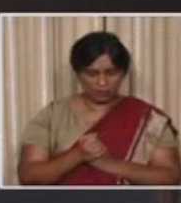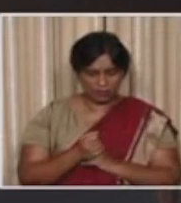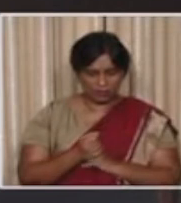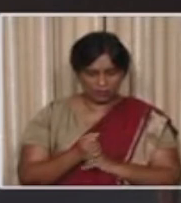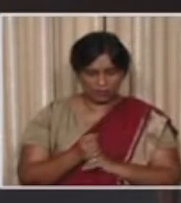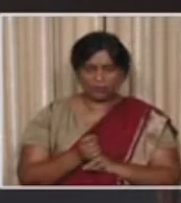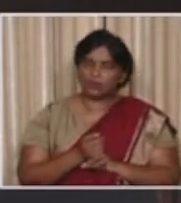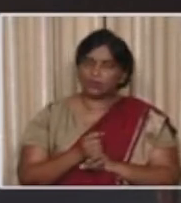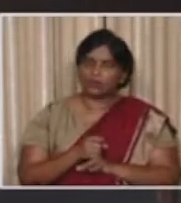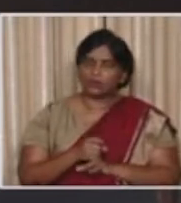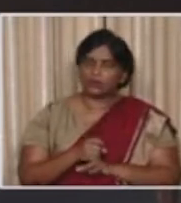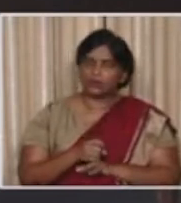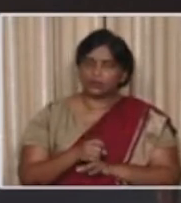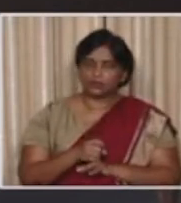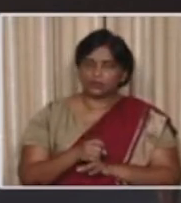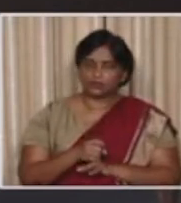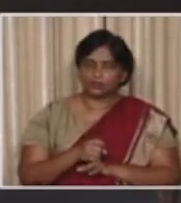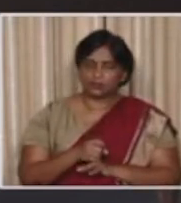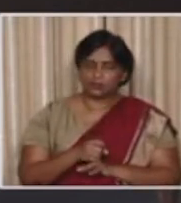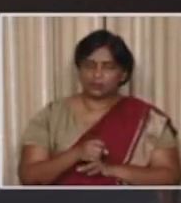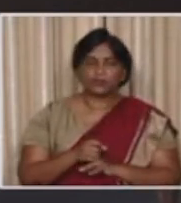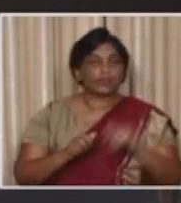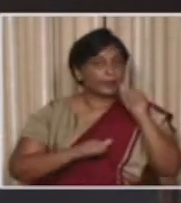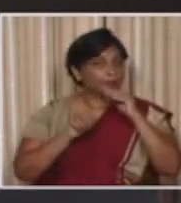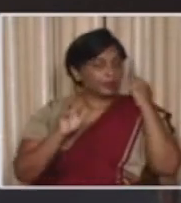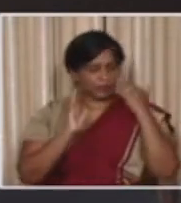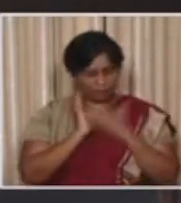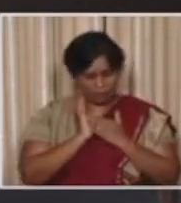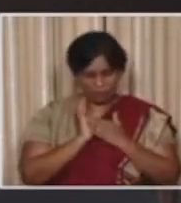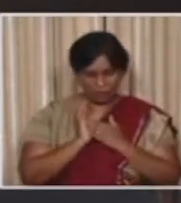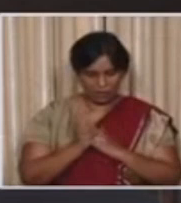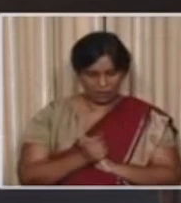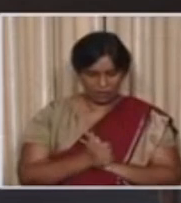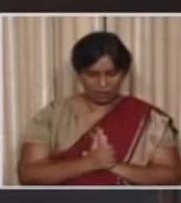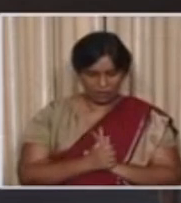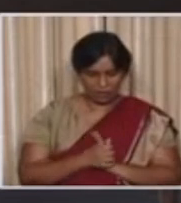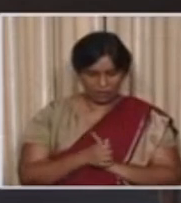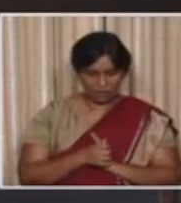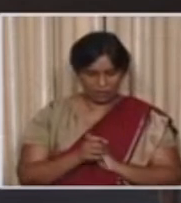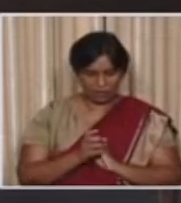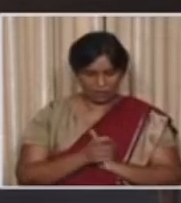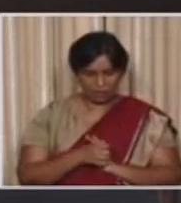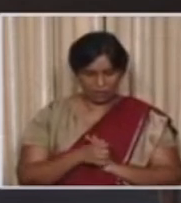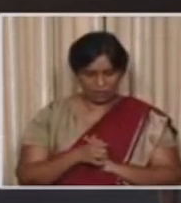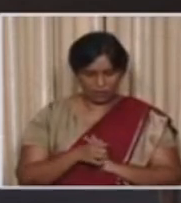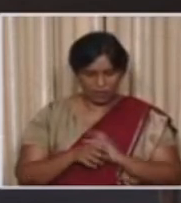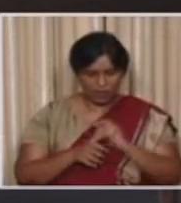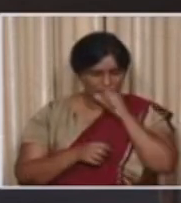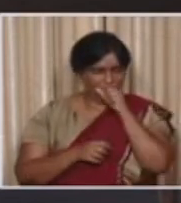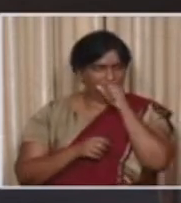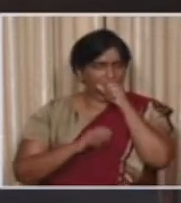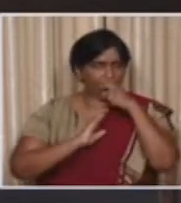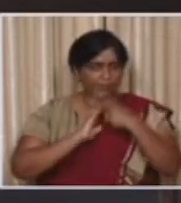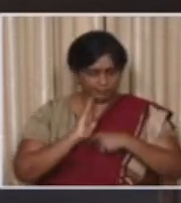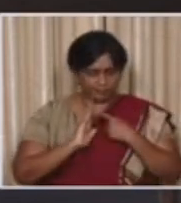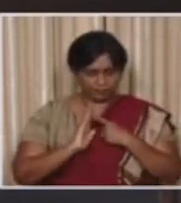ඒගොල්ලෝ කියනවා මේ ඖෂධ පිළිබඳව. ඒක පිළිබඳව කියනවා ශ්‍රී ලංකාස් පබ්ලික් හෙල්ත් achievements